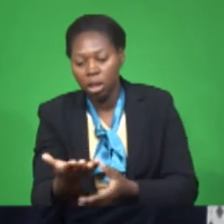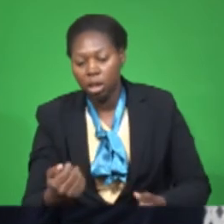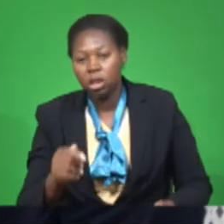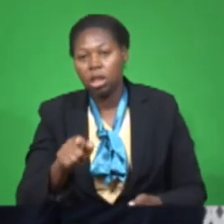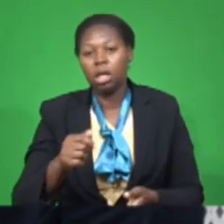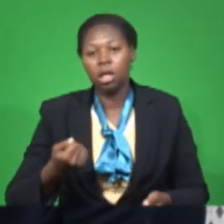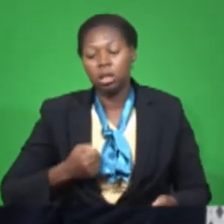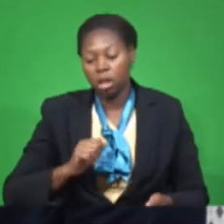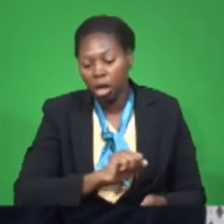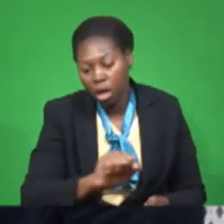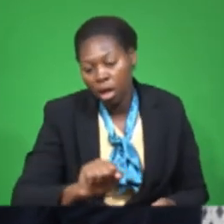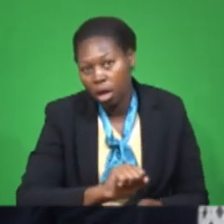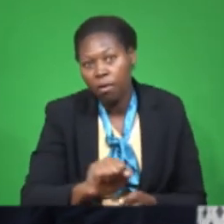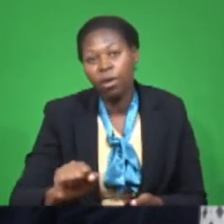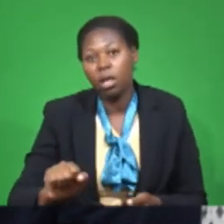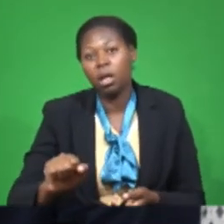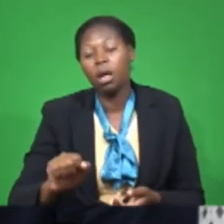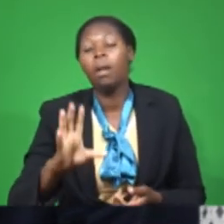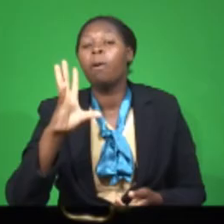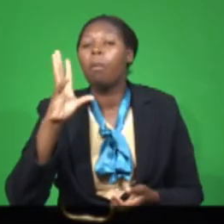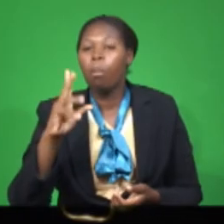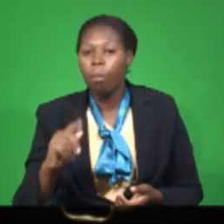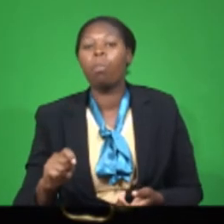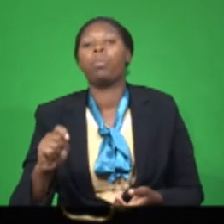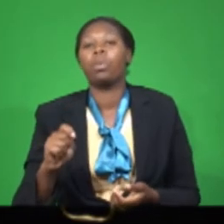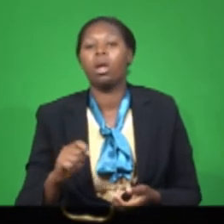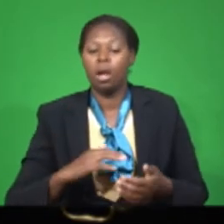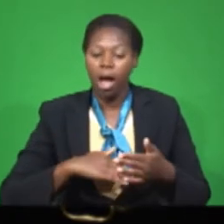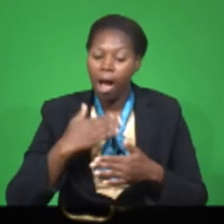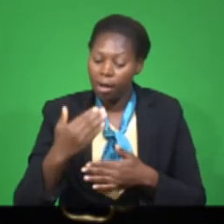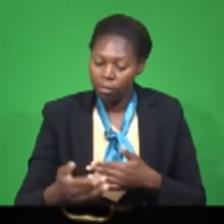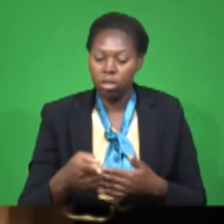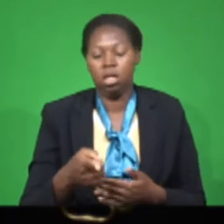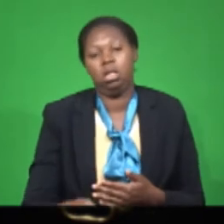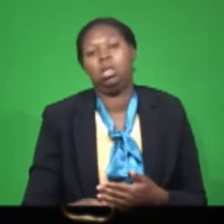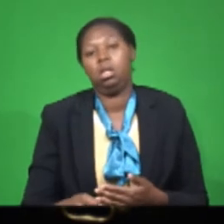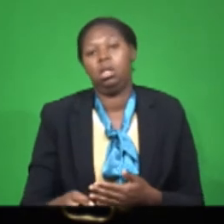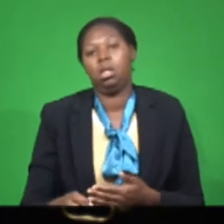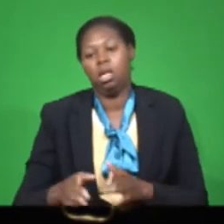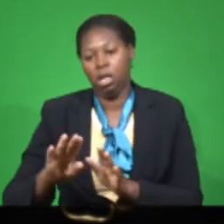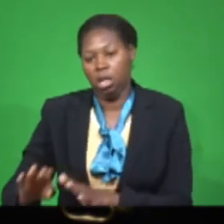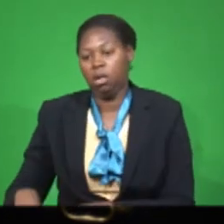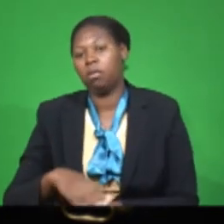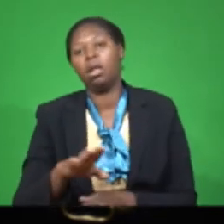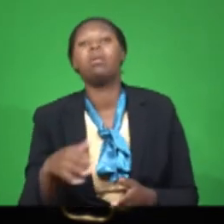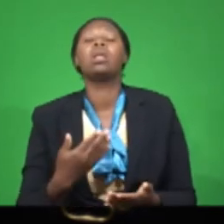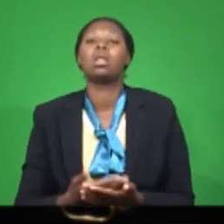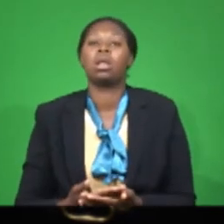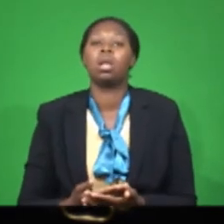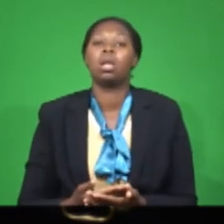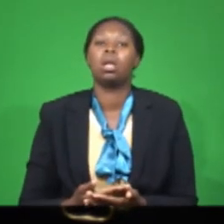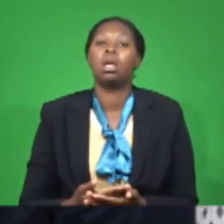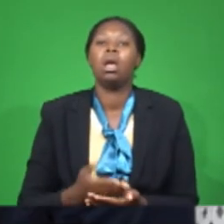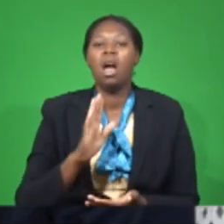kwa shora. Kune wama warume. Izo zikuta ura kunu. Wakatu tira chirongwa chinezi. Aka siya mkazi wakiputano shara shema.